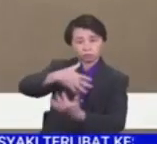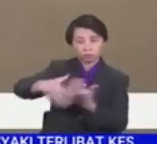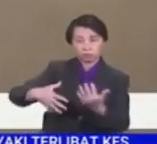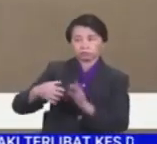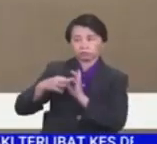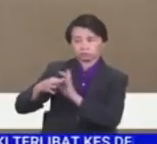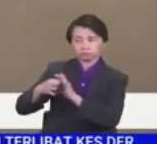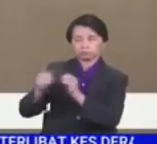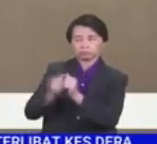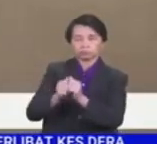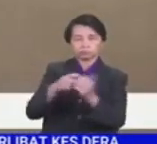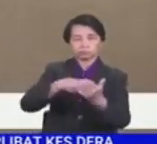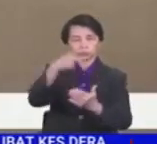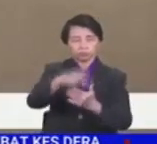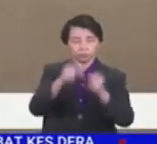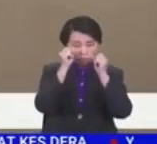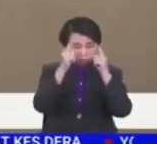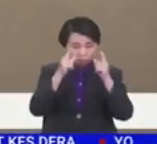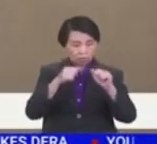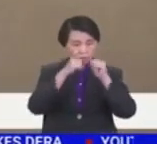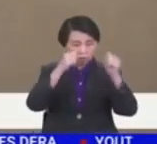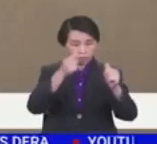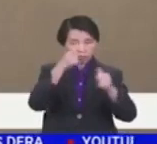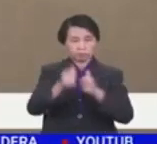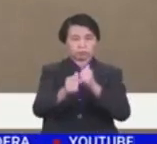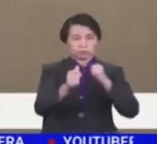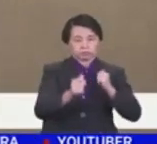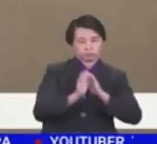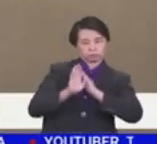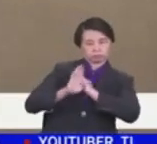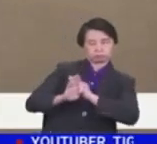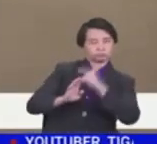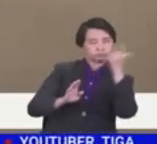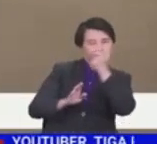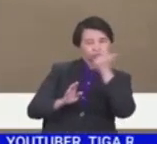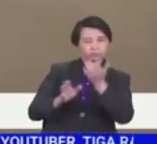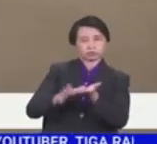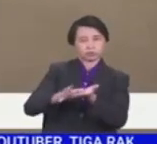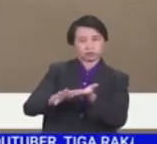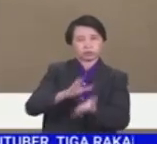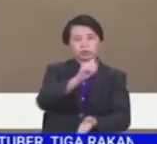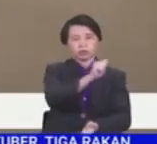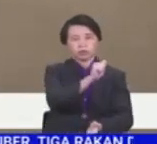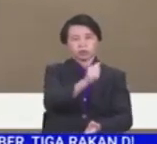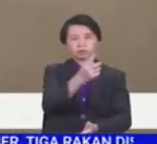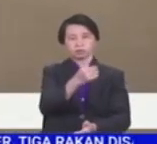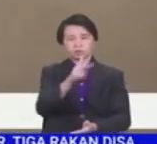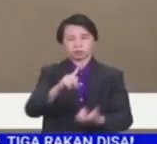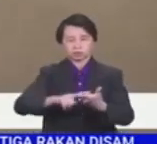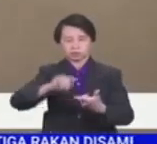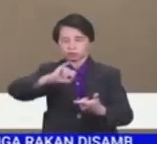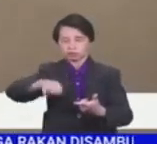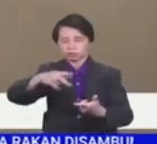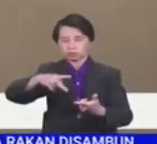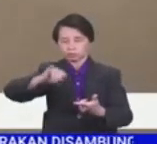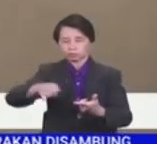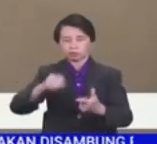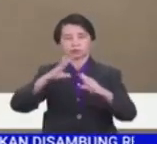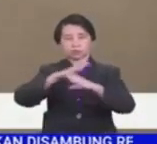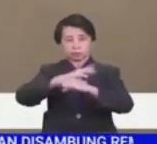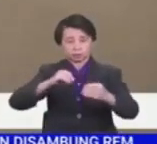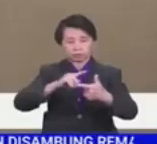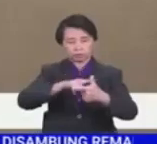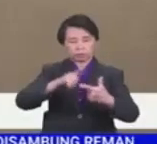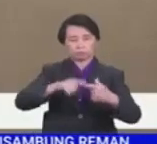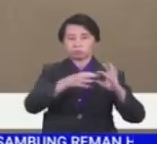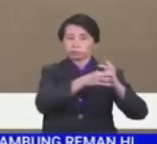awam untuk mencegah dadah antara Edge dan cpj nipis Rawa